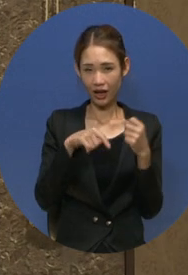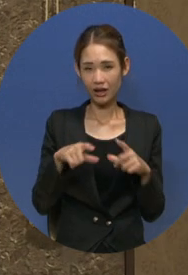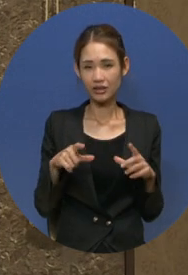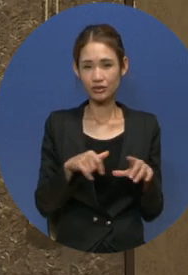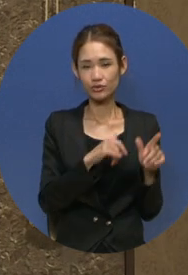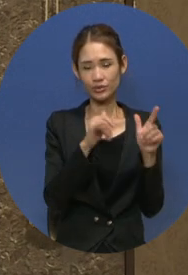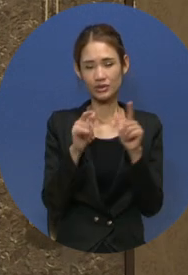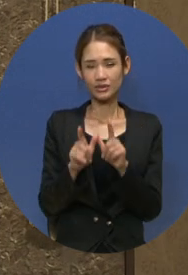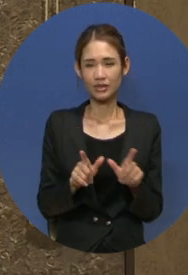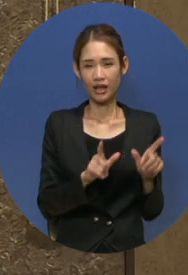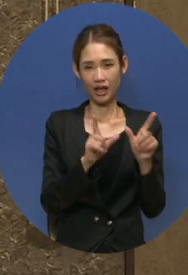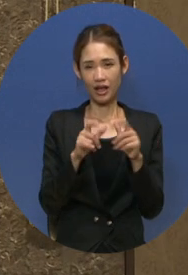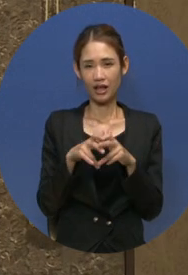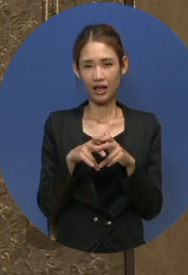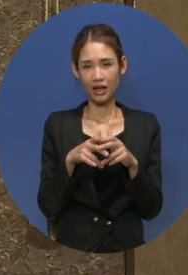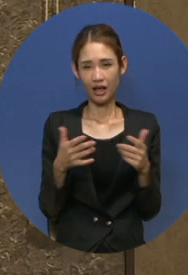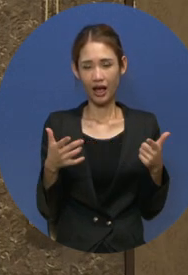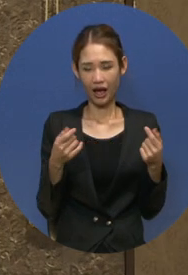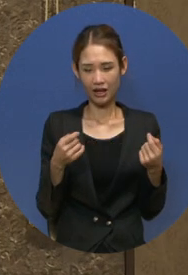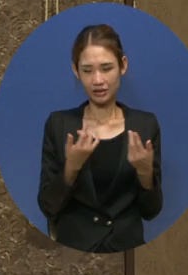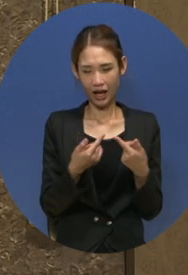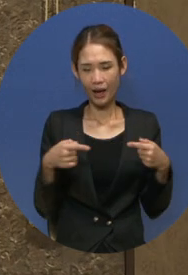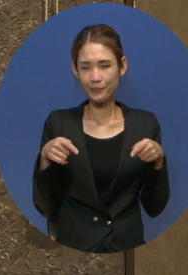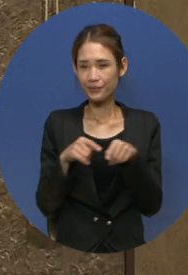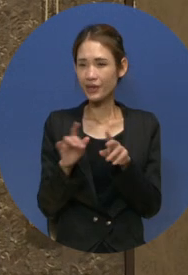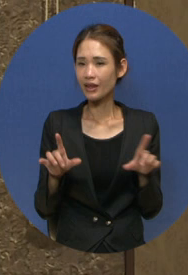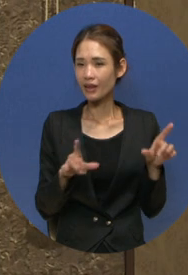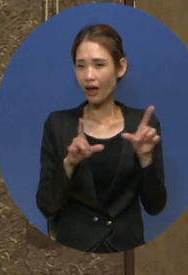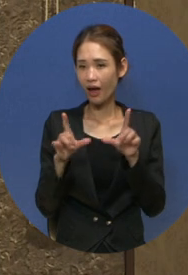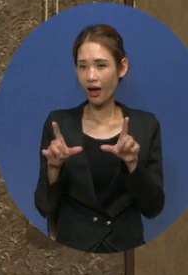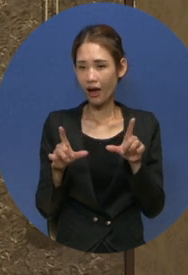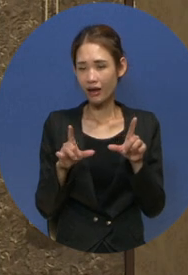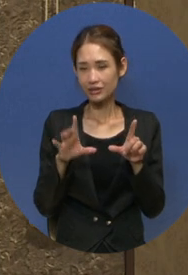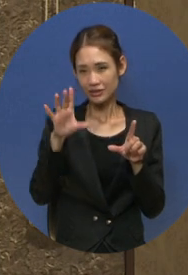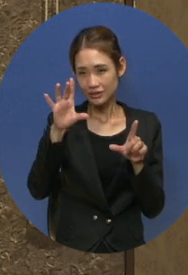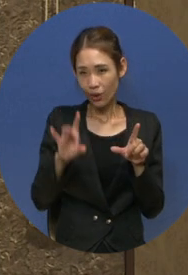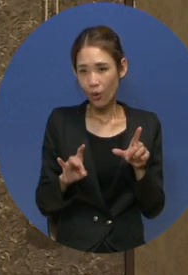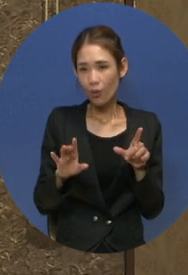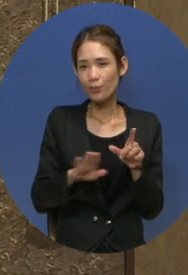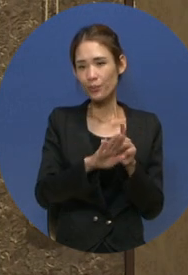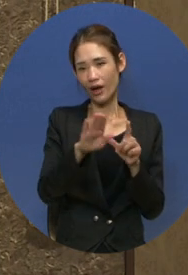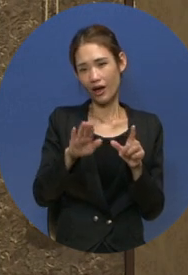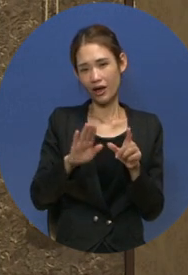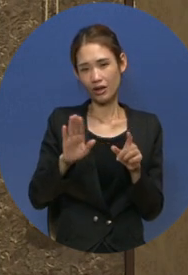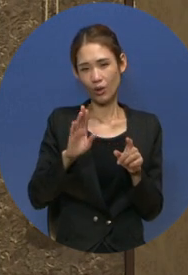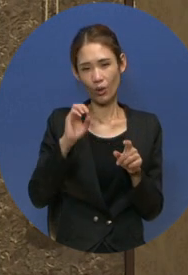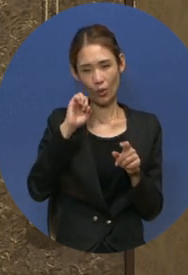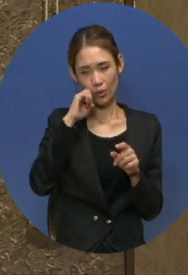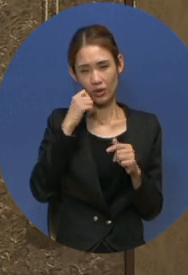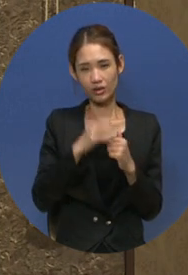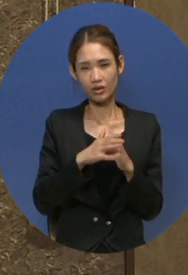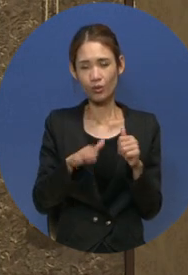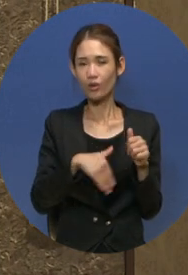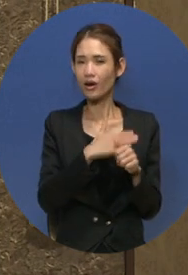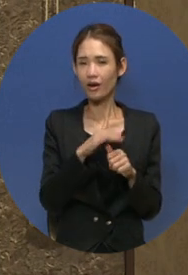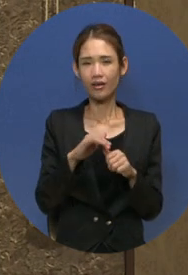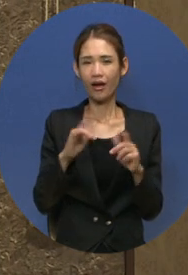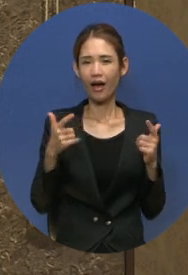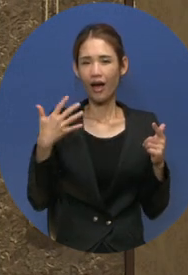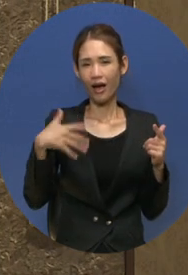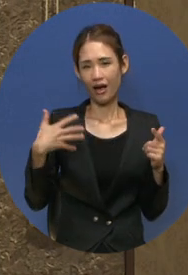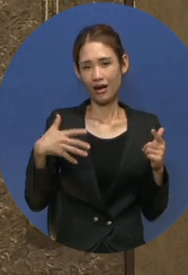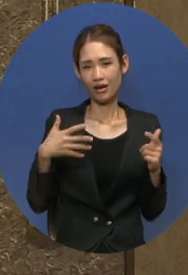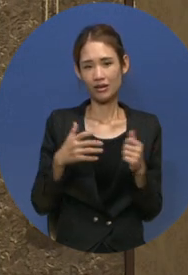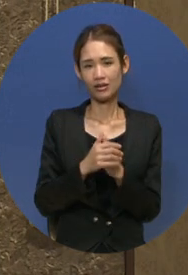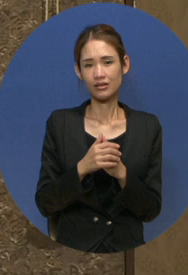안에서 한 주민으로서 살아가는 일이 그렇게 쉽지가 않거든요. 아직 그런 환경은 아닌 것 같아요.